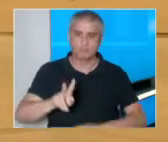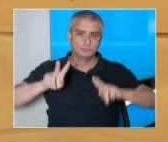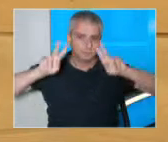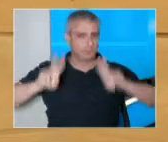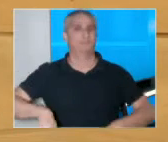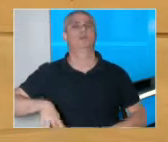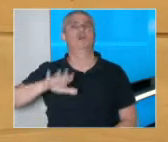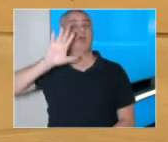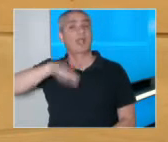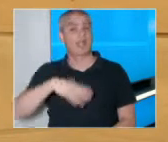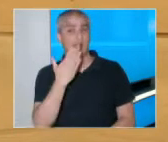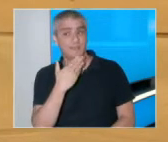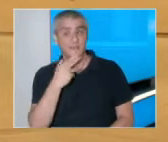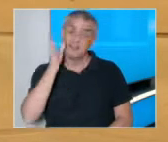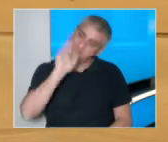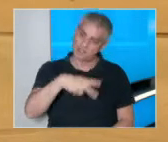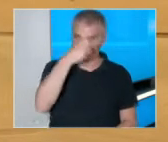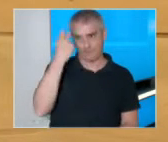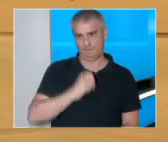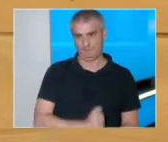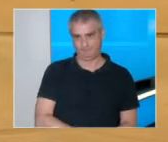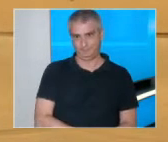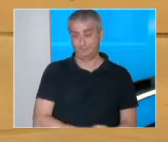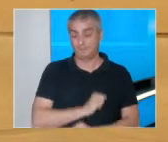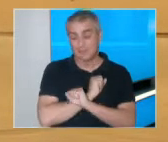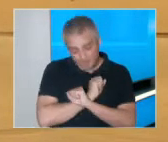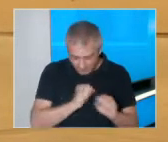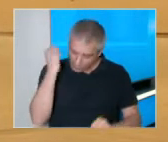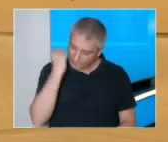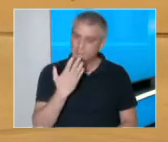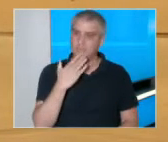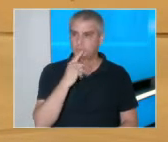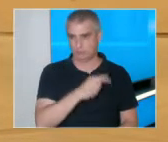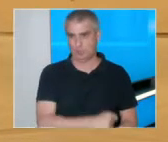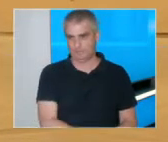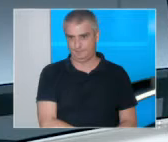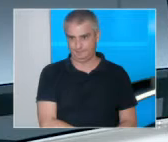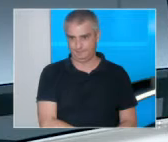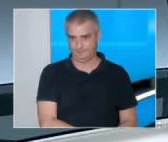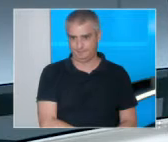מפורש, גם בעברית וגם בערבית, את פיגוע הרצח בירושלים.